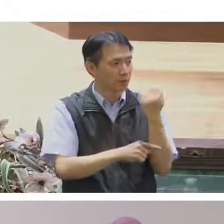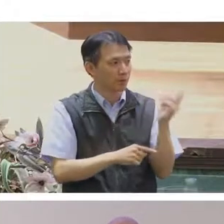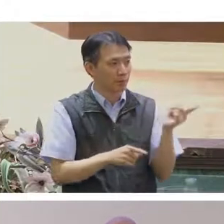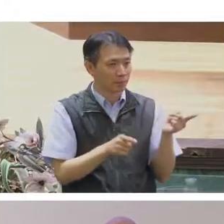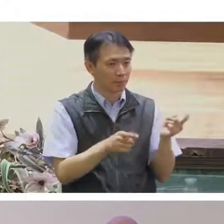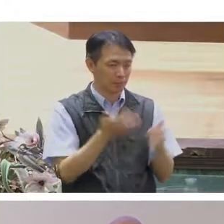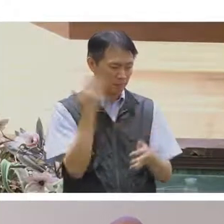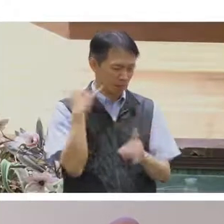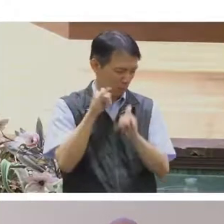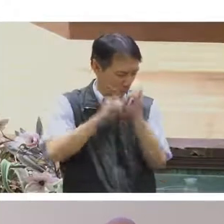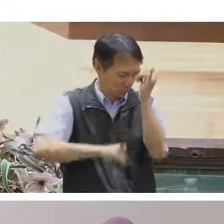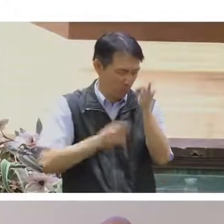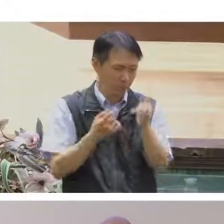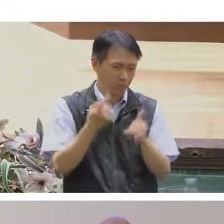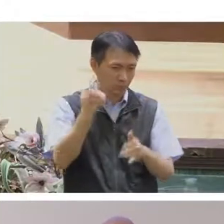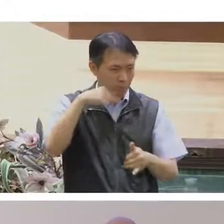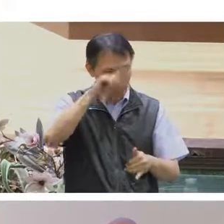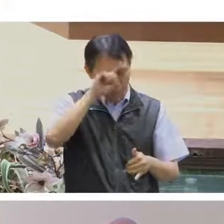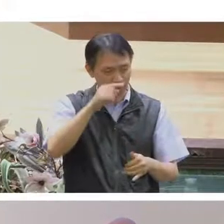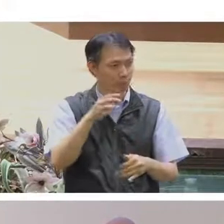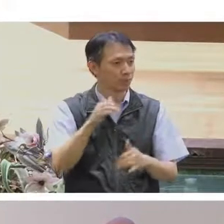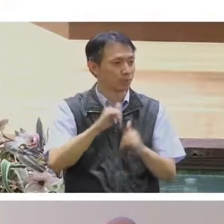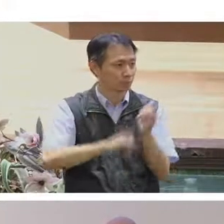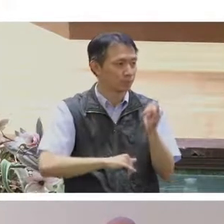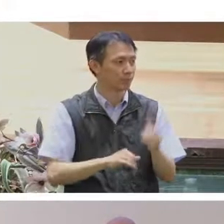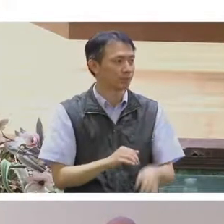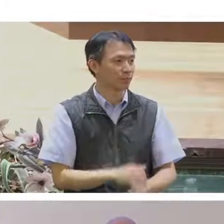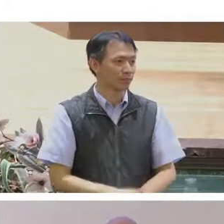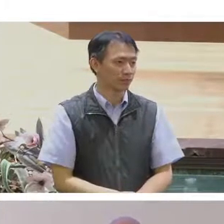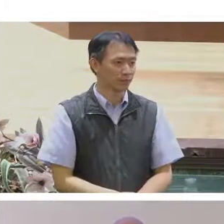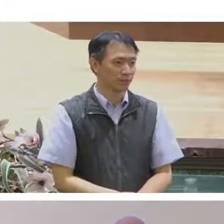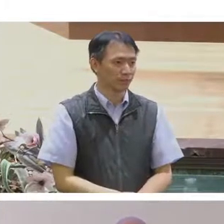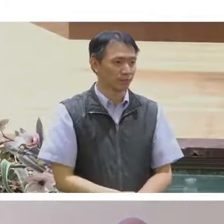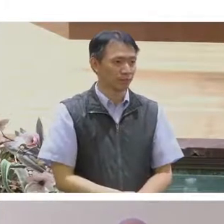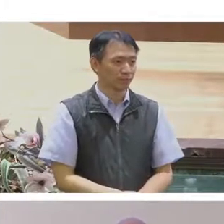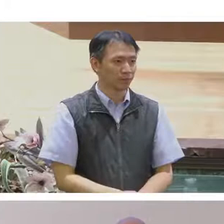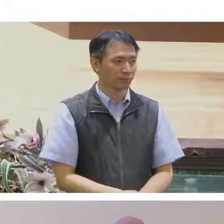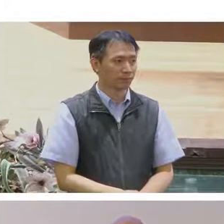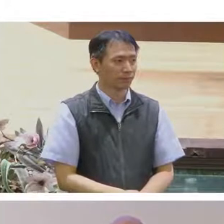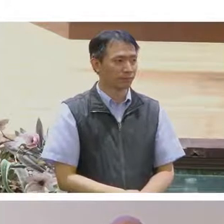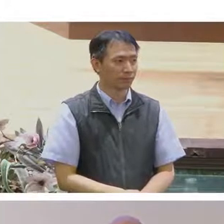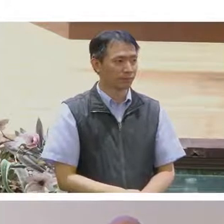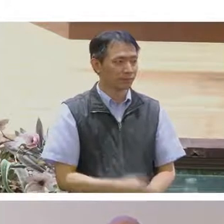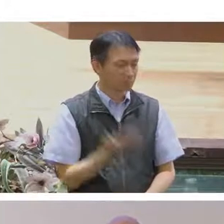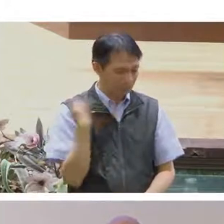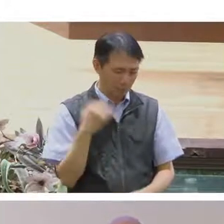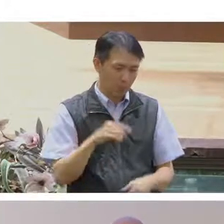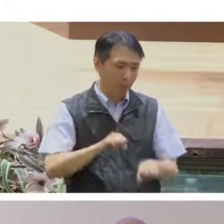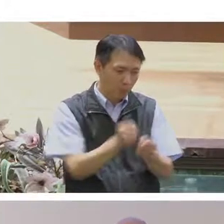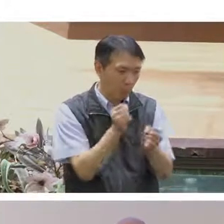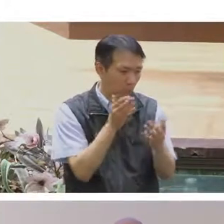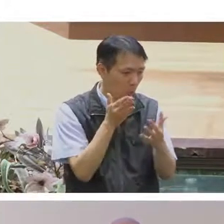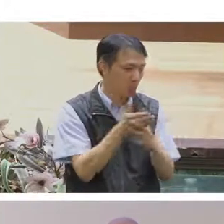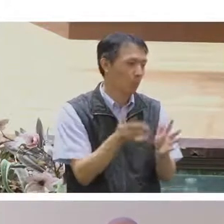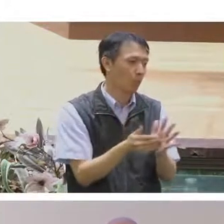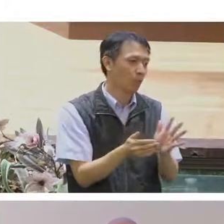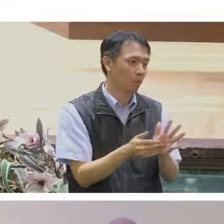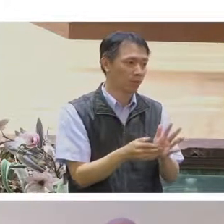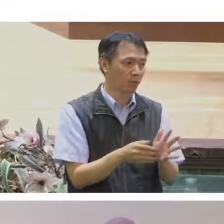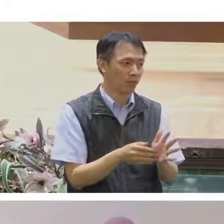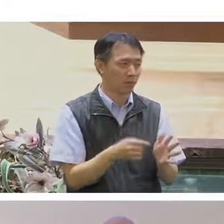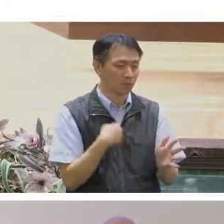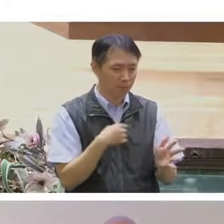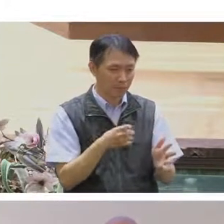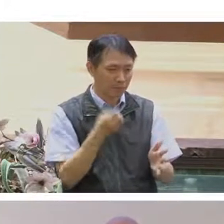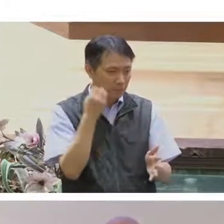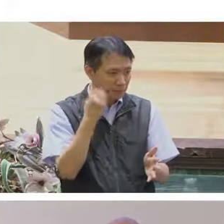很有历史的演算法，而且它当然在历史上有名的过程就是它被破解了，所以我们使用这